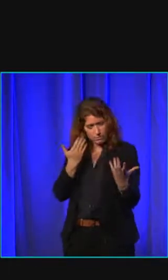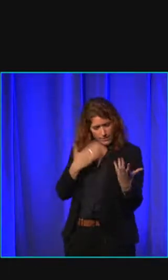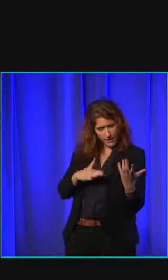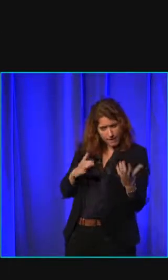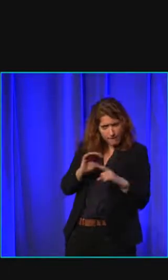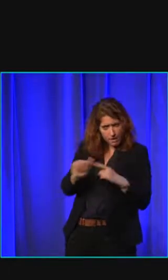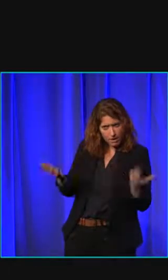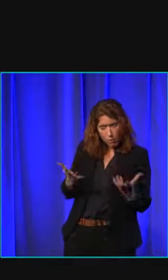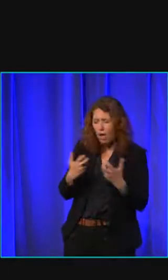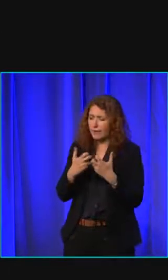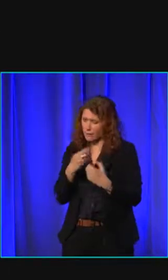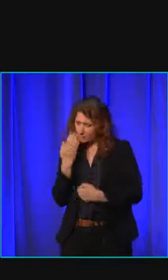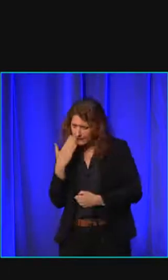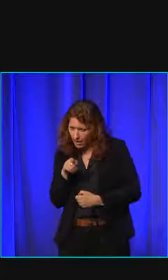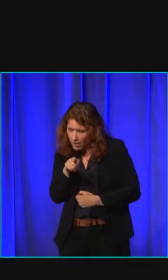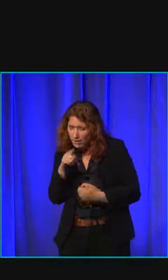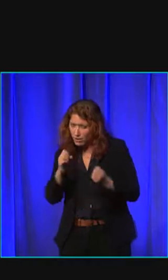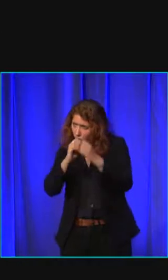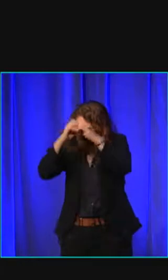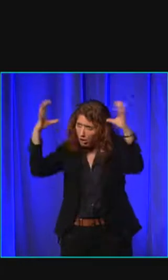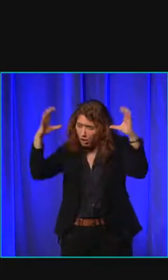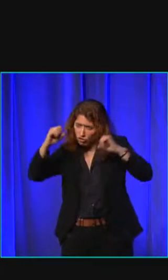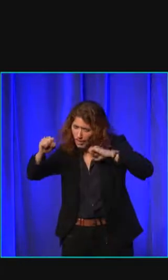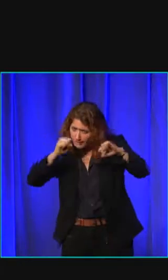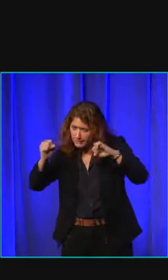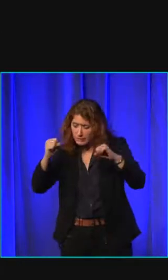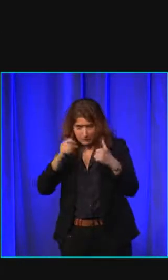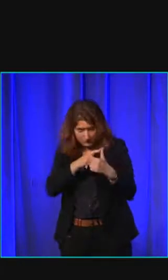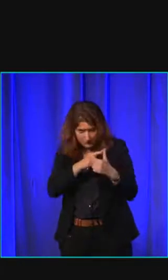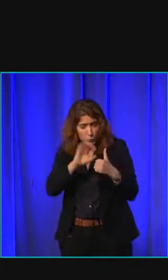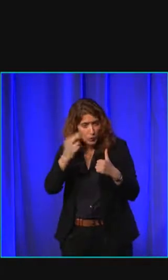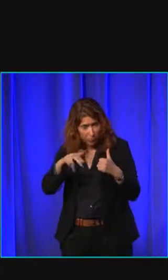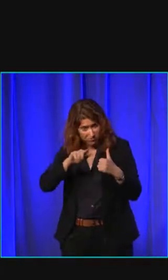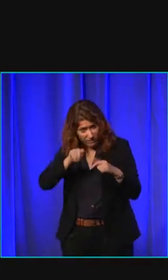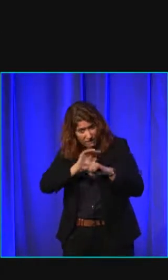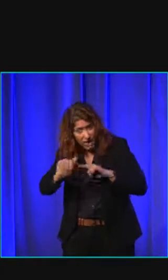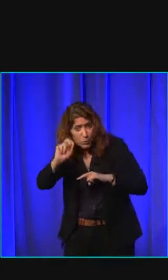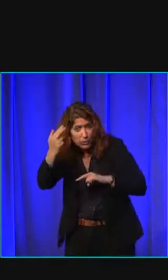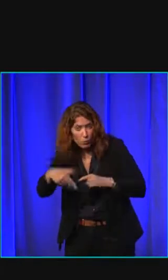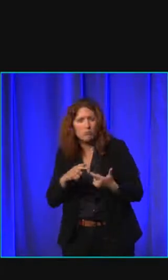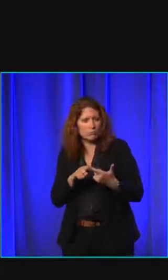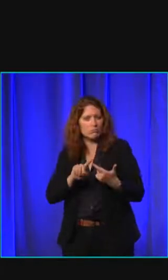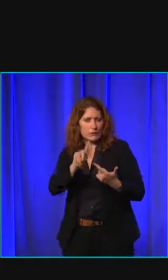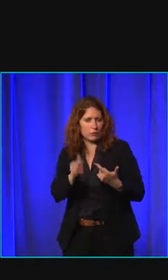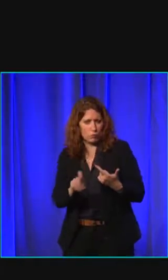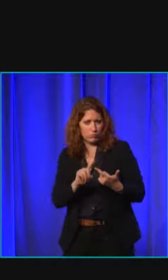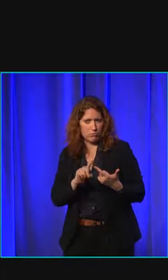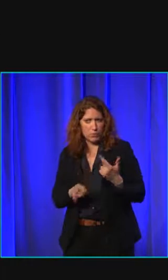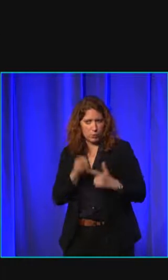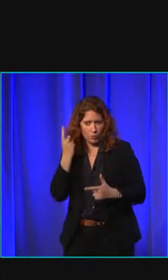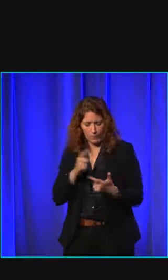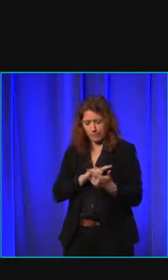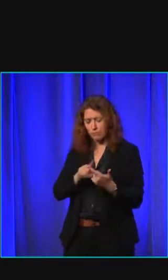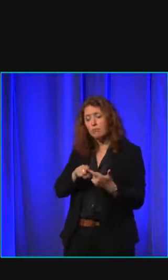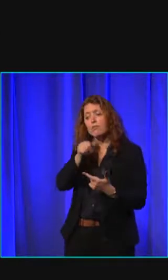sait imaginer un geste dans sa tête? Est-ce qu'il le fait surtout? Est-ce qu'il le fait? Est-ce qu'il utilise, est-ce qu'il